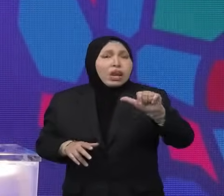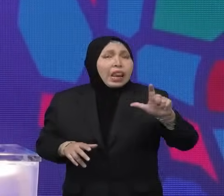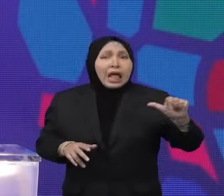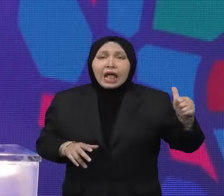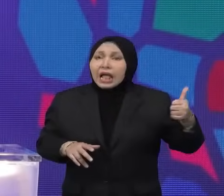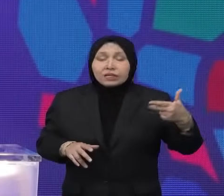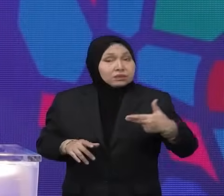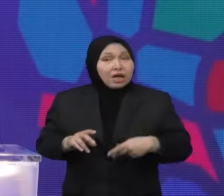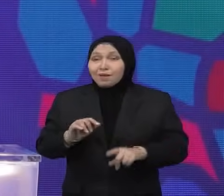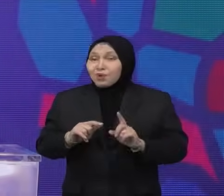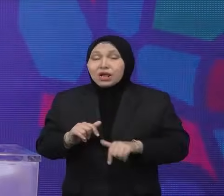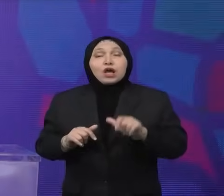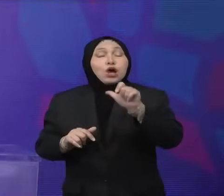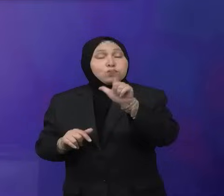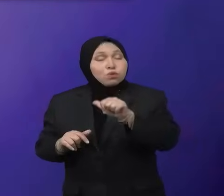boleh yuridullah.